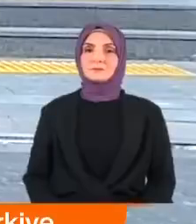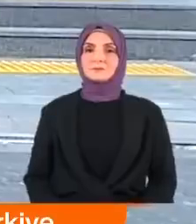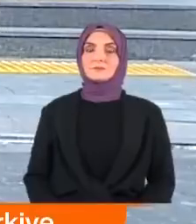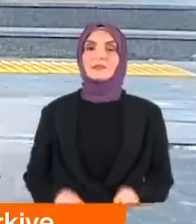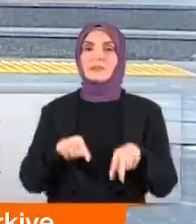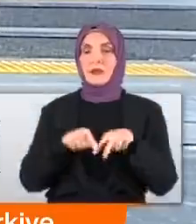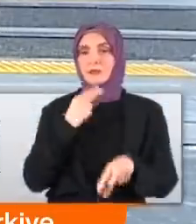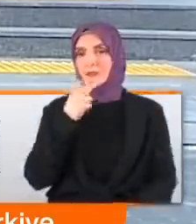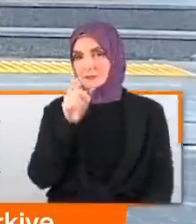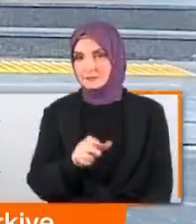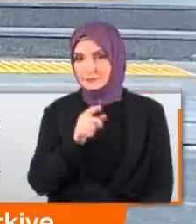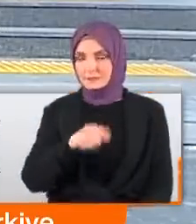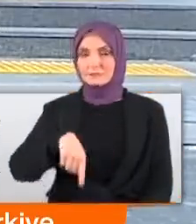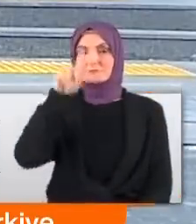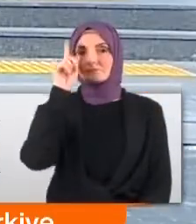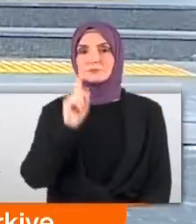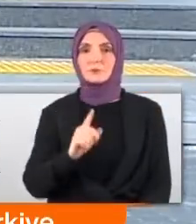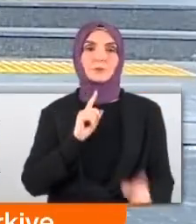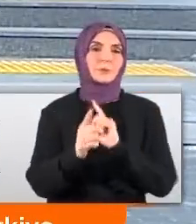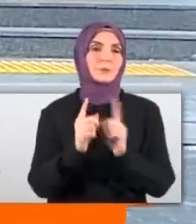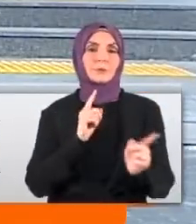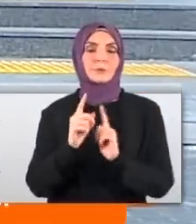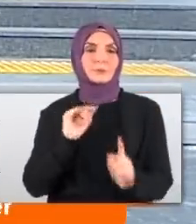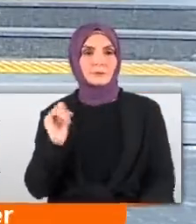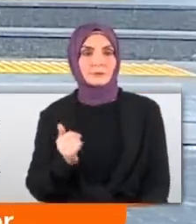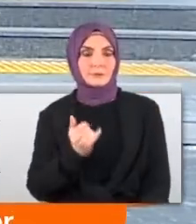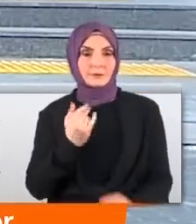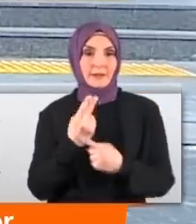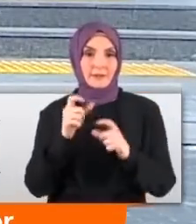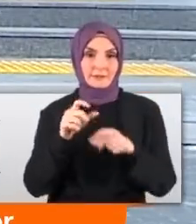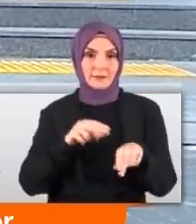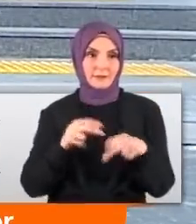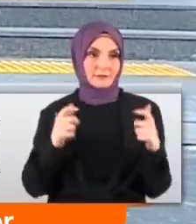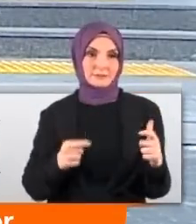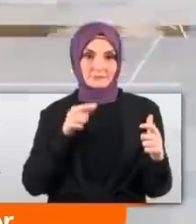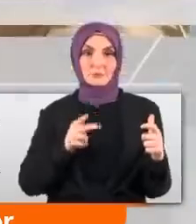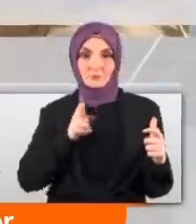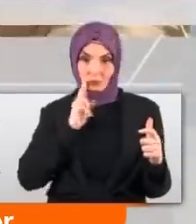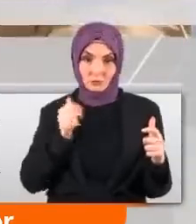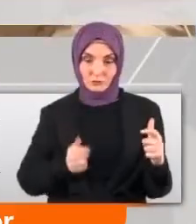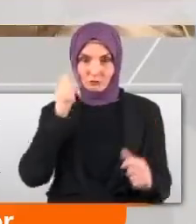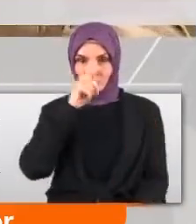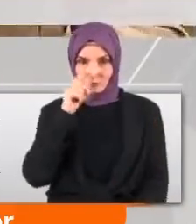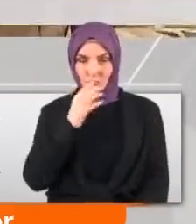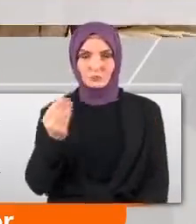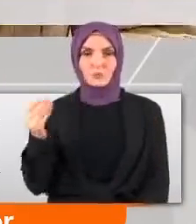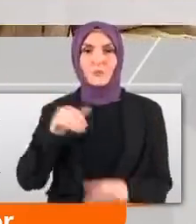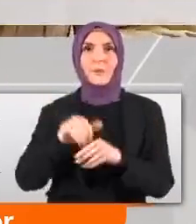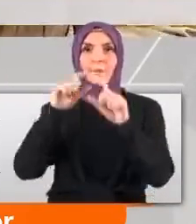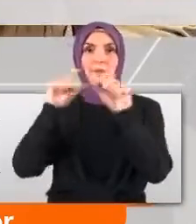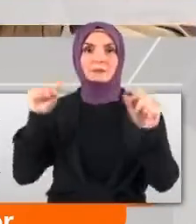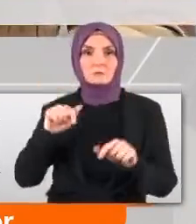Nihan Günay, gün boyu sirkülasyonun sürdüğü noktaydı. Yüksek Seçim Kurulu son gün olması nedeniyle pek çok parti bugün listelerini teslim